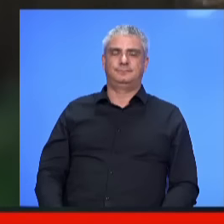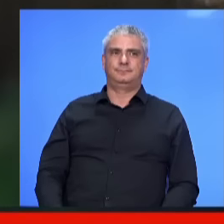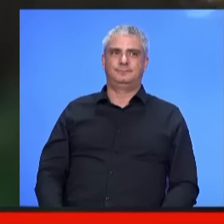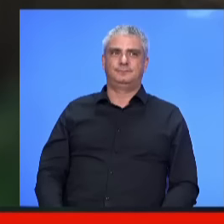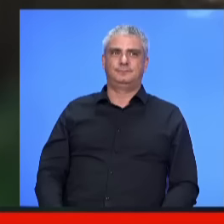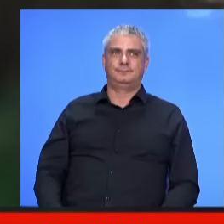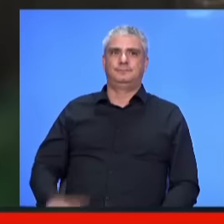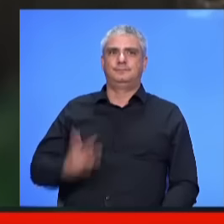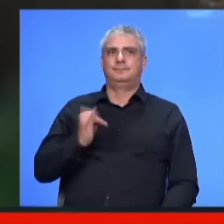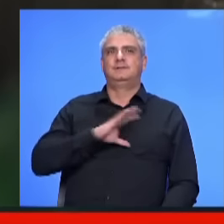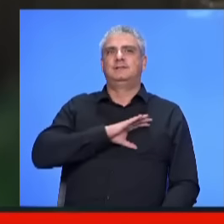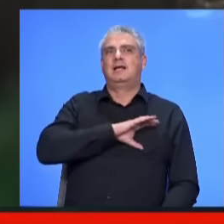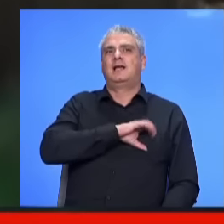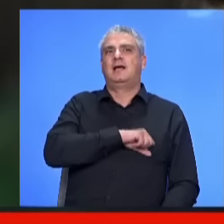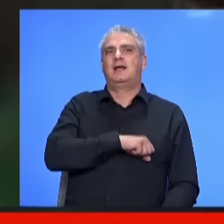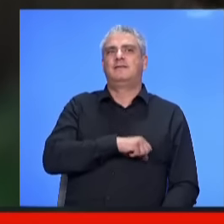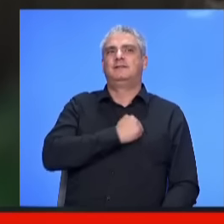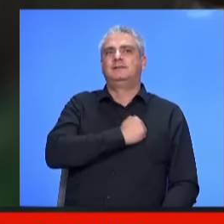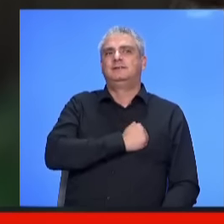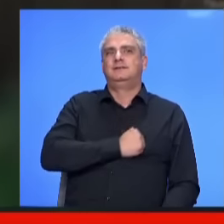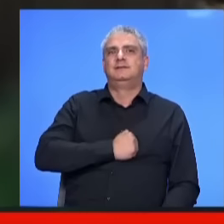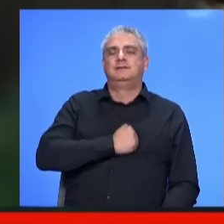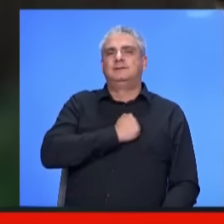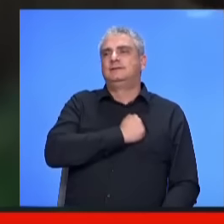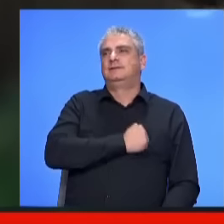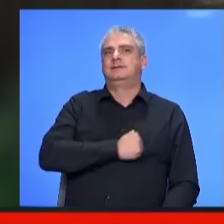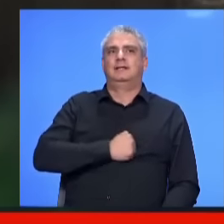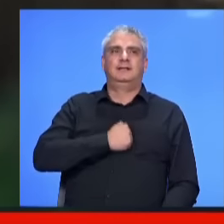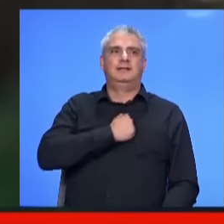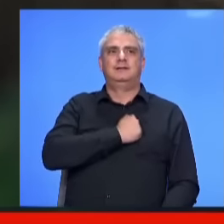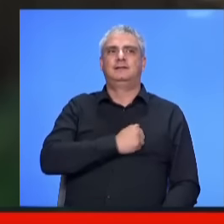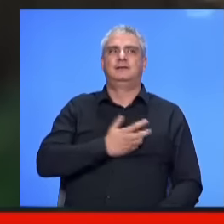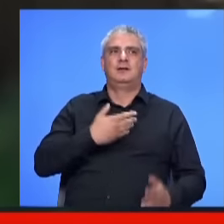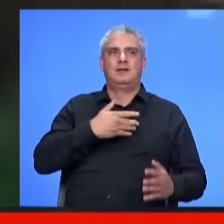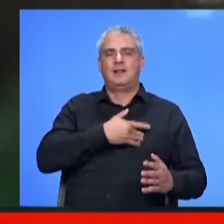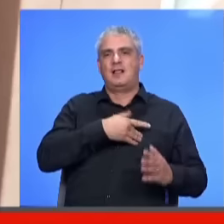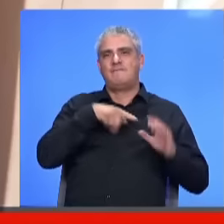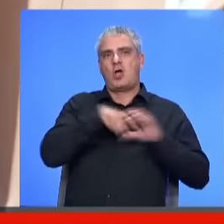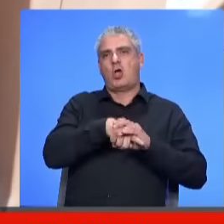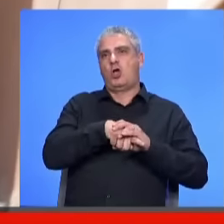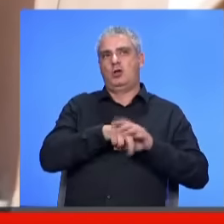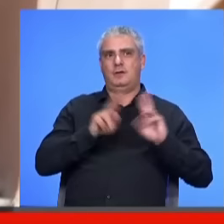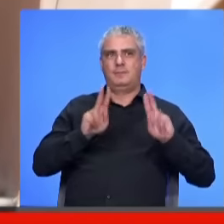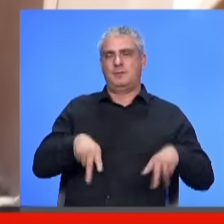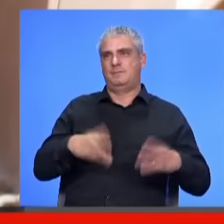איזה כאב, איזה צער, איזה... חור, חור בלב.